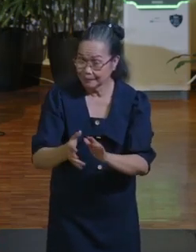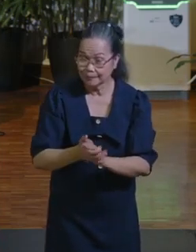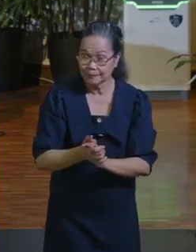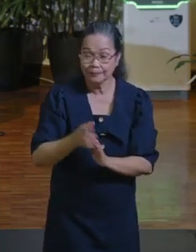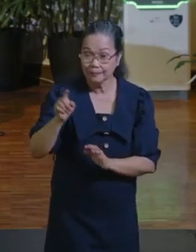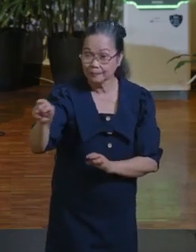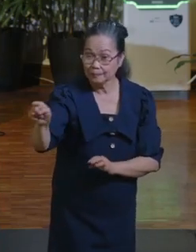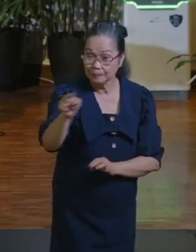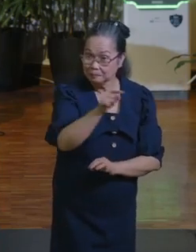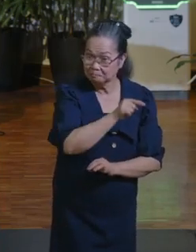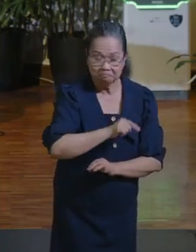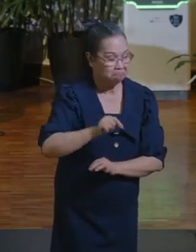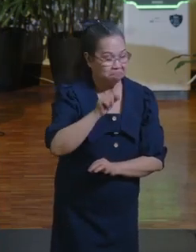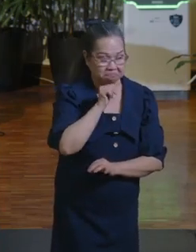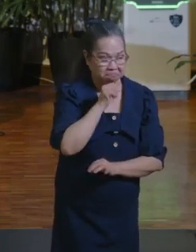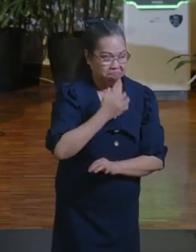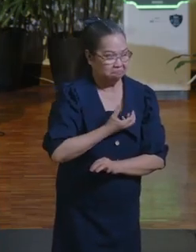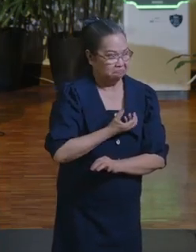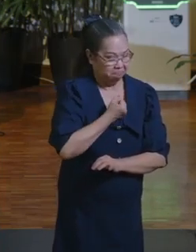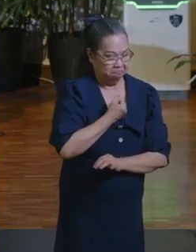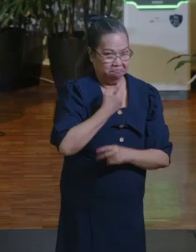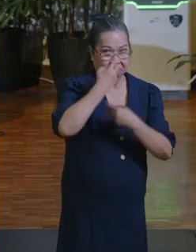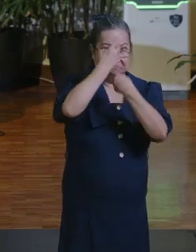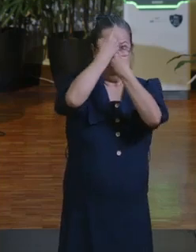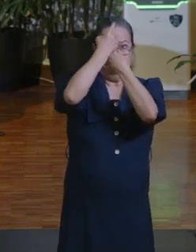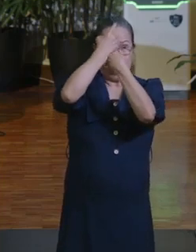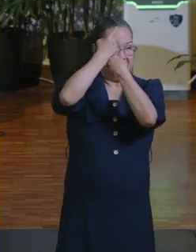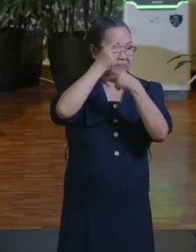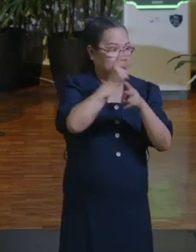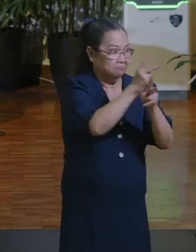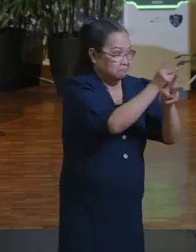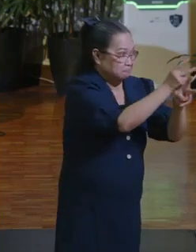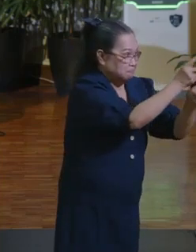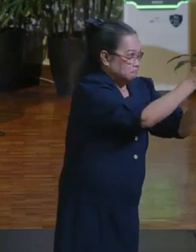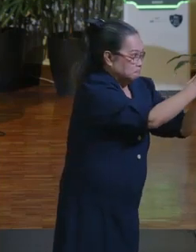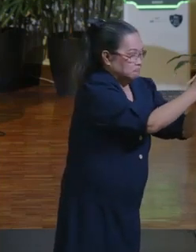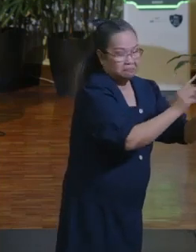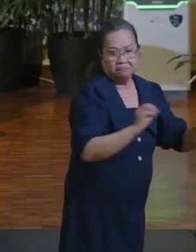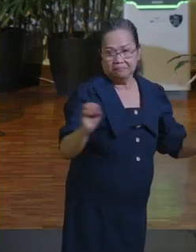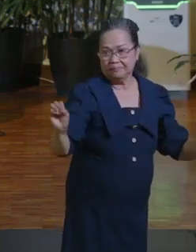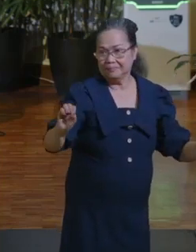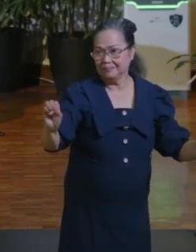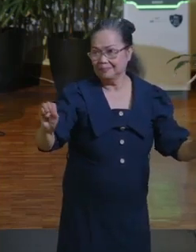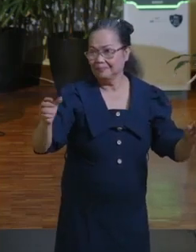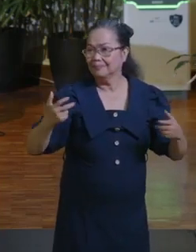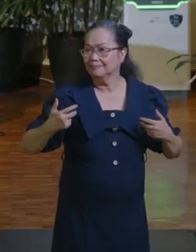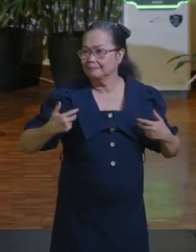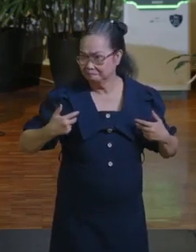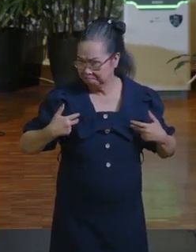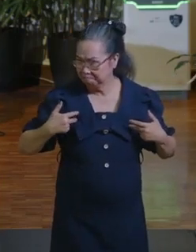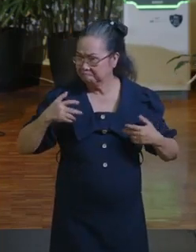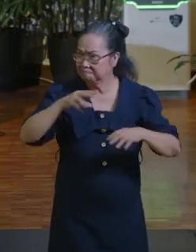we are no longer under a guardian." So meron nangyari. Meron nangyaring